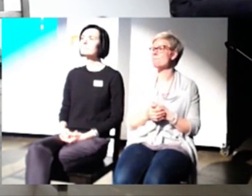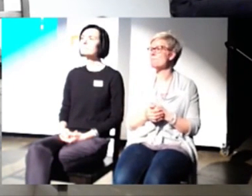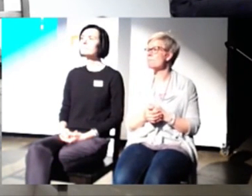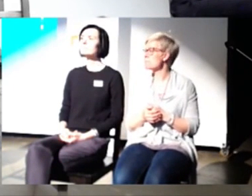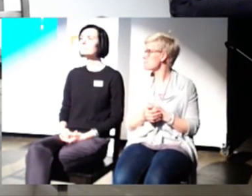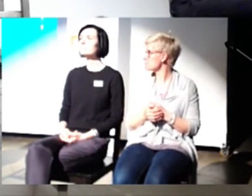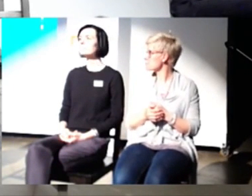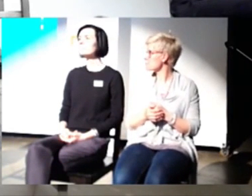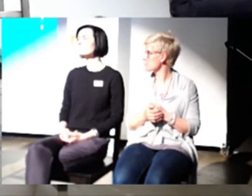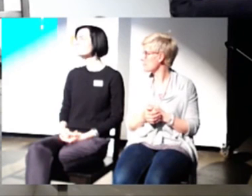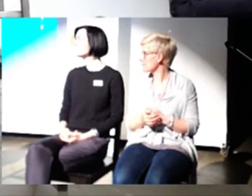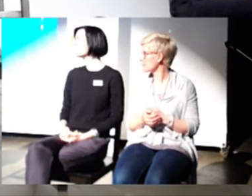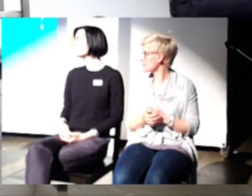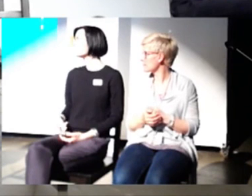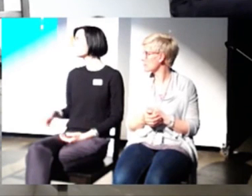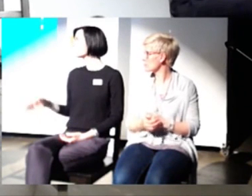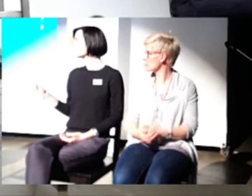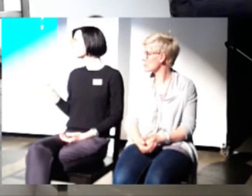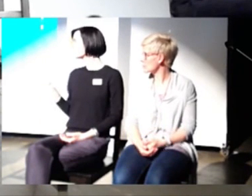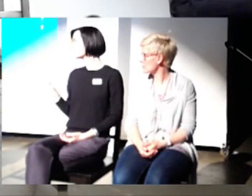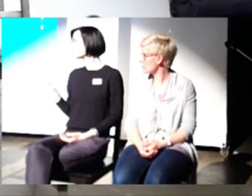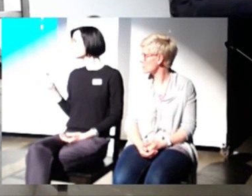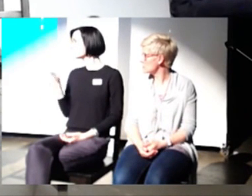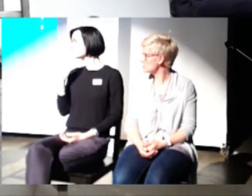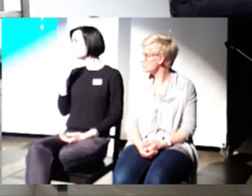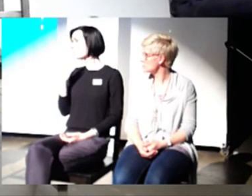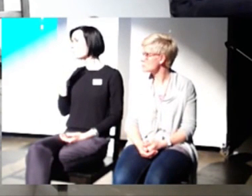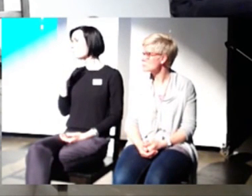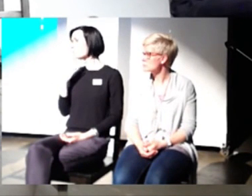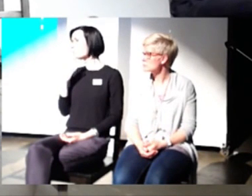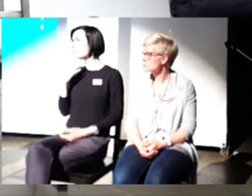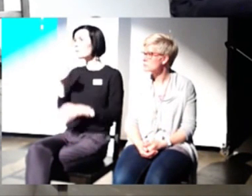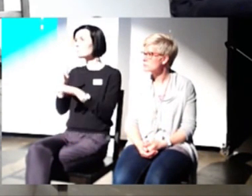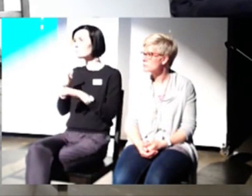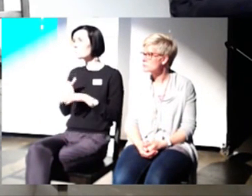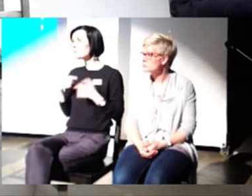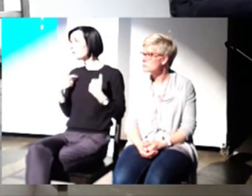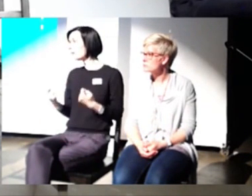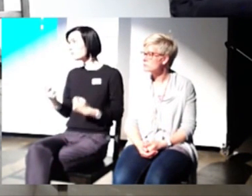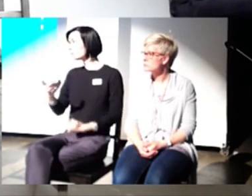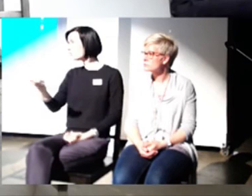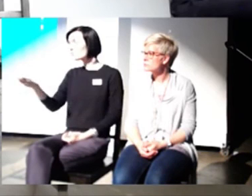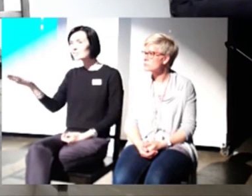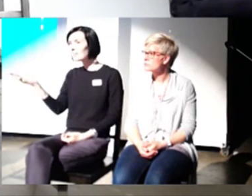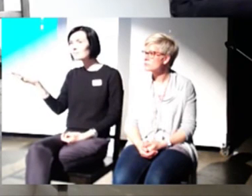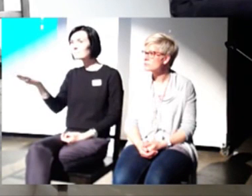Ottaako täällä heti joku pallon vastaan kiinnostaa?